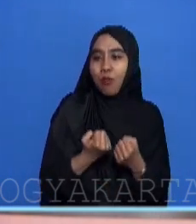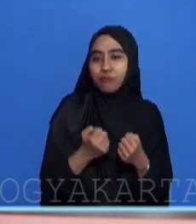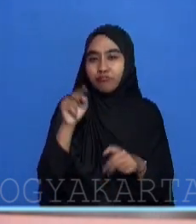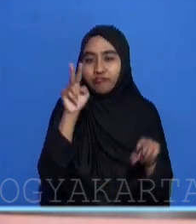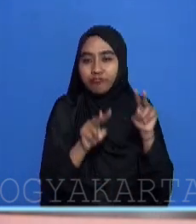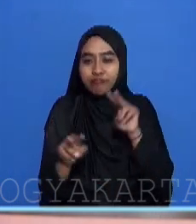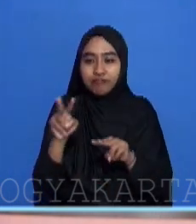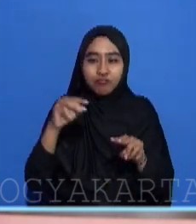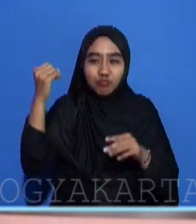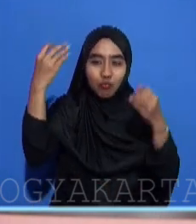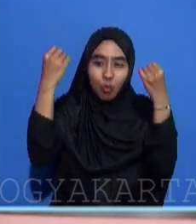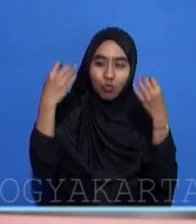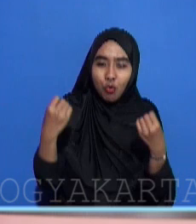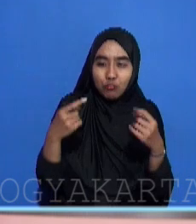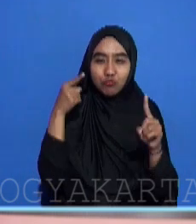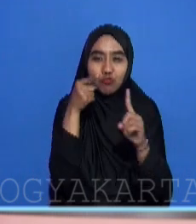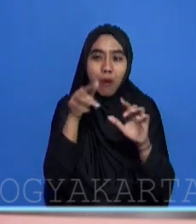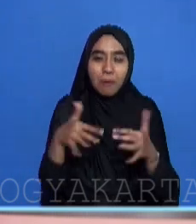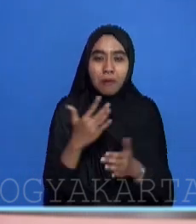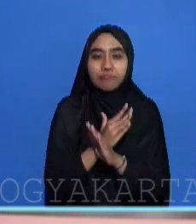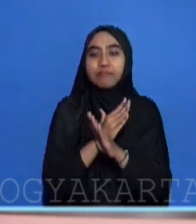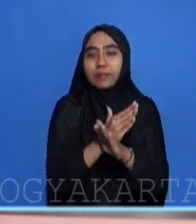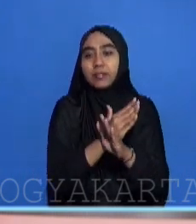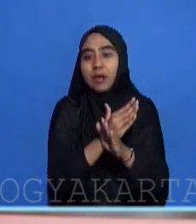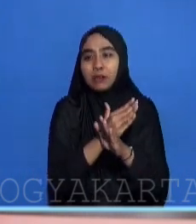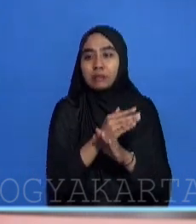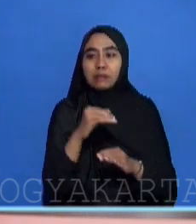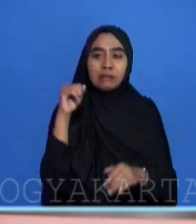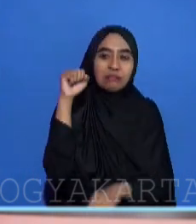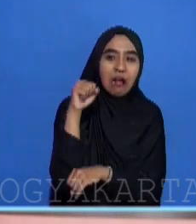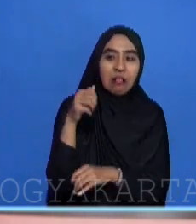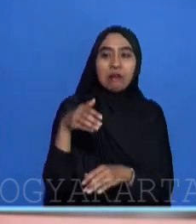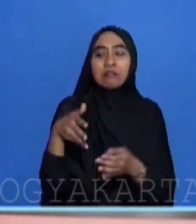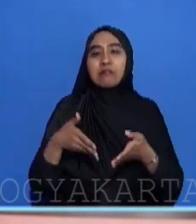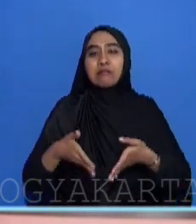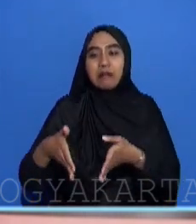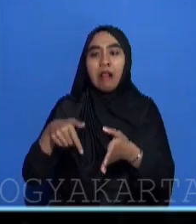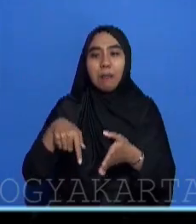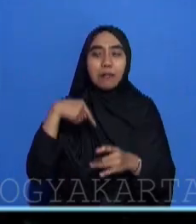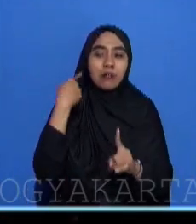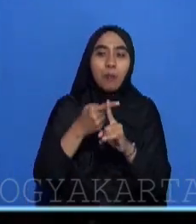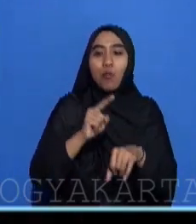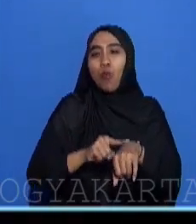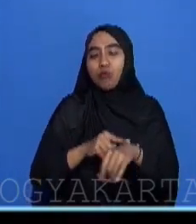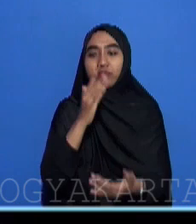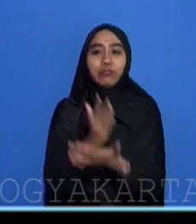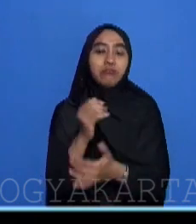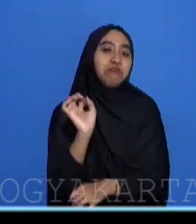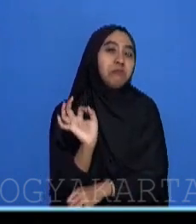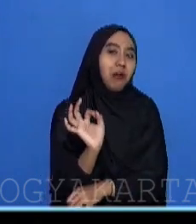Kegiatan untuk mencegah aksi kejahatan jalanan ini digelar sampai waktu yang tidak ditentukan.